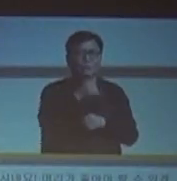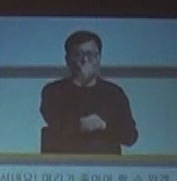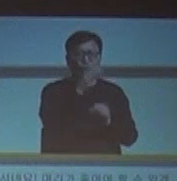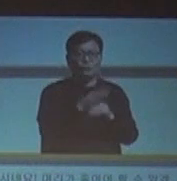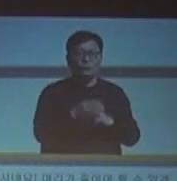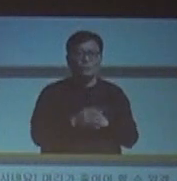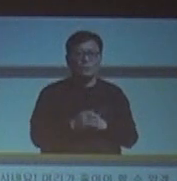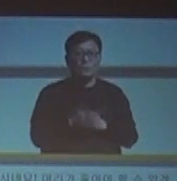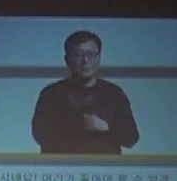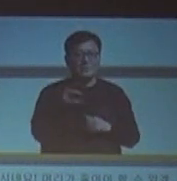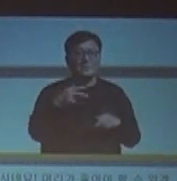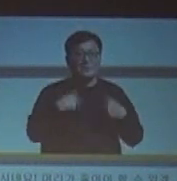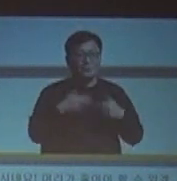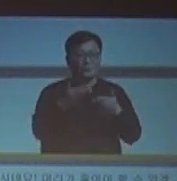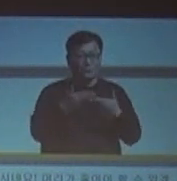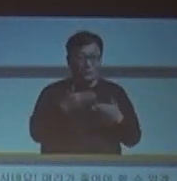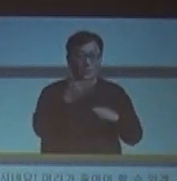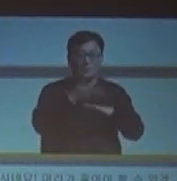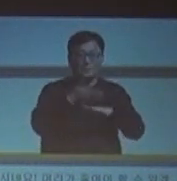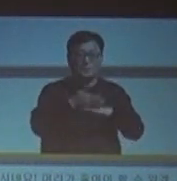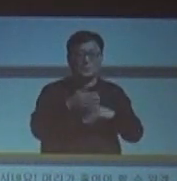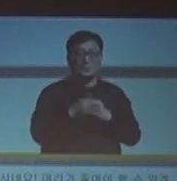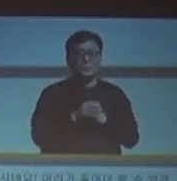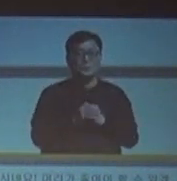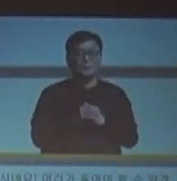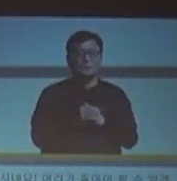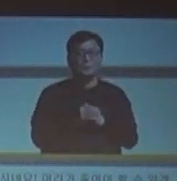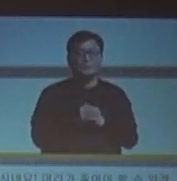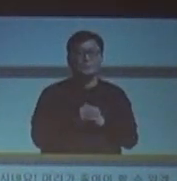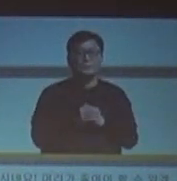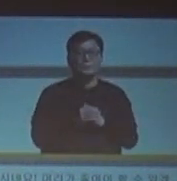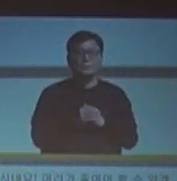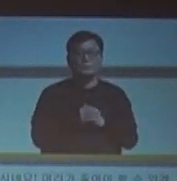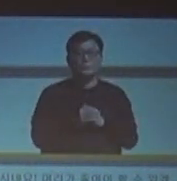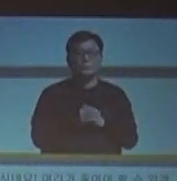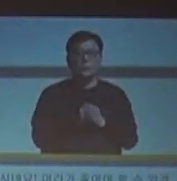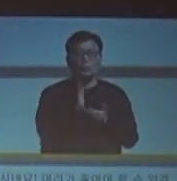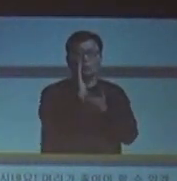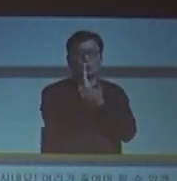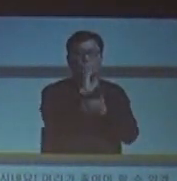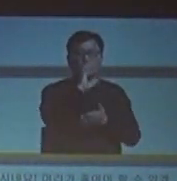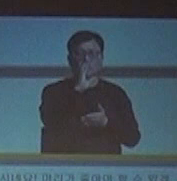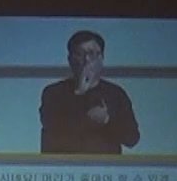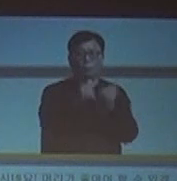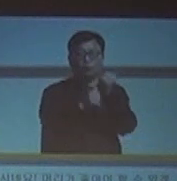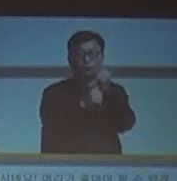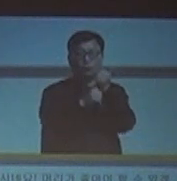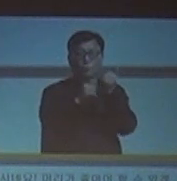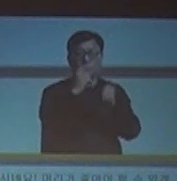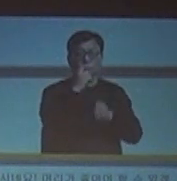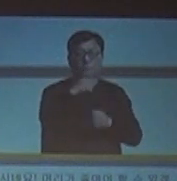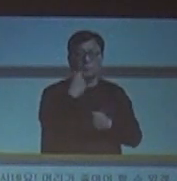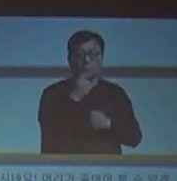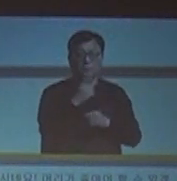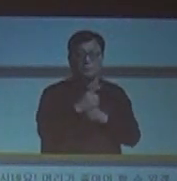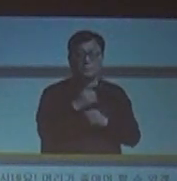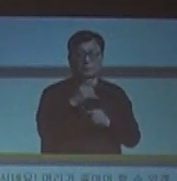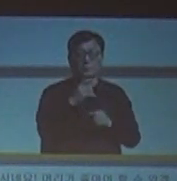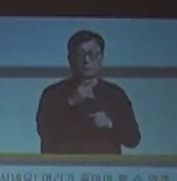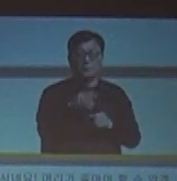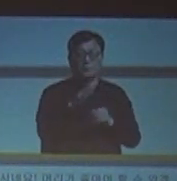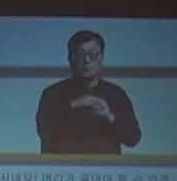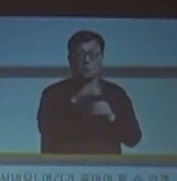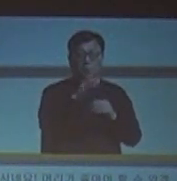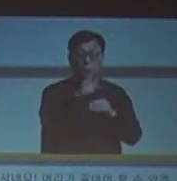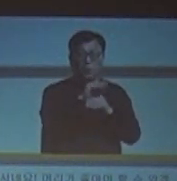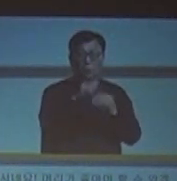어, 재밌어 해주셔서 감사합니다. 네, 감사합니다. 어, 수영선당에서 부주임 신부님, 신수다 공개방송 보기 위해 수녀님 세